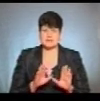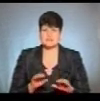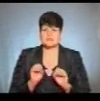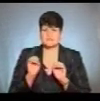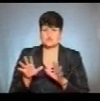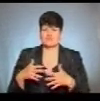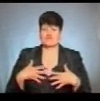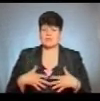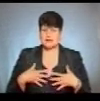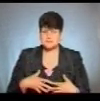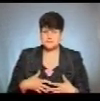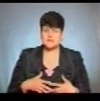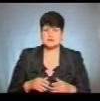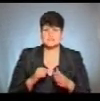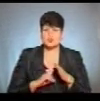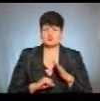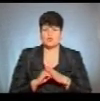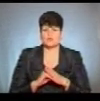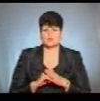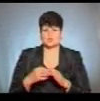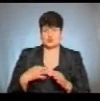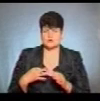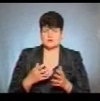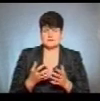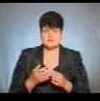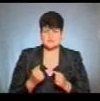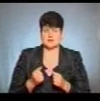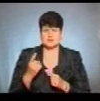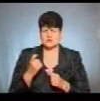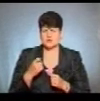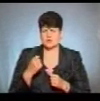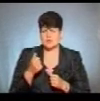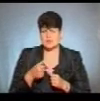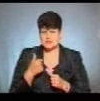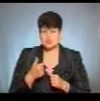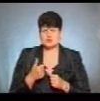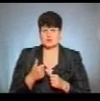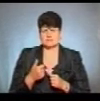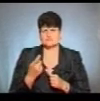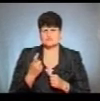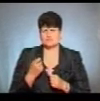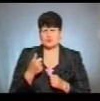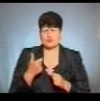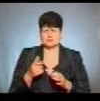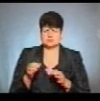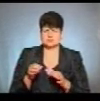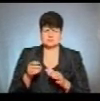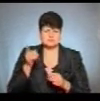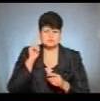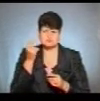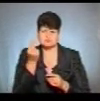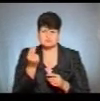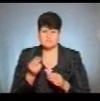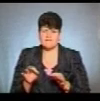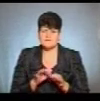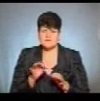до Криму. За основу сорочки для Балуха взяли орнамент столітньої вишиванки. Працювали над нею 2 тижні, розповіла майстриня